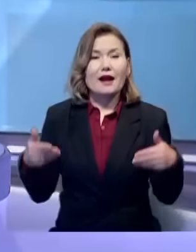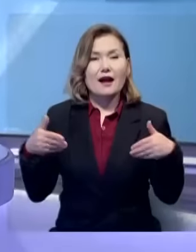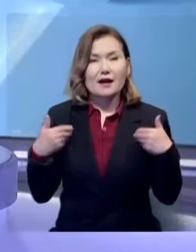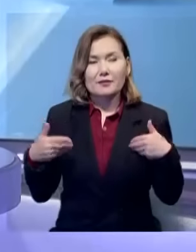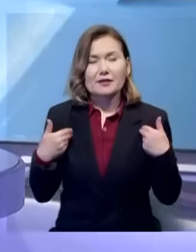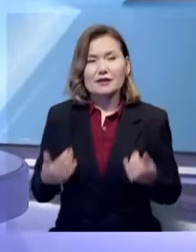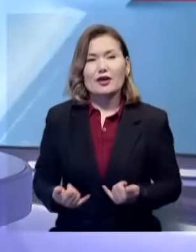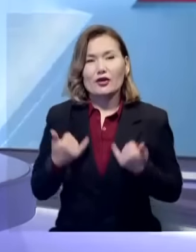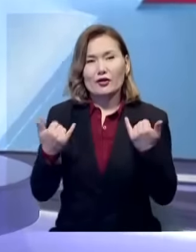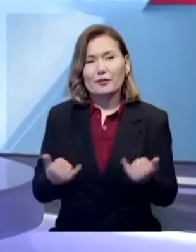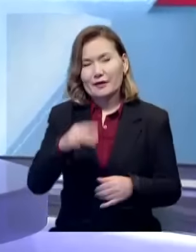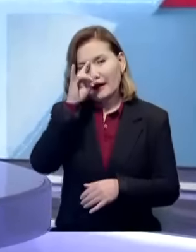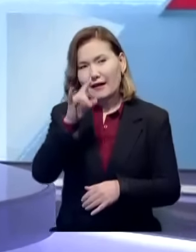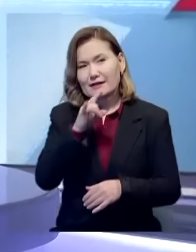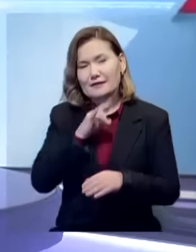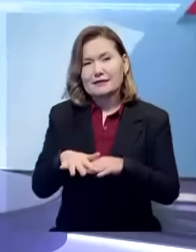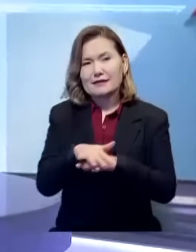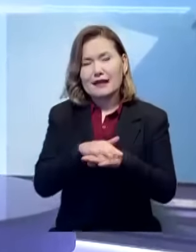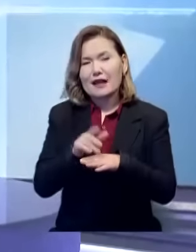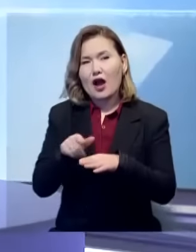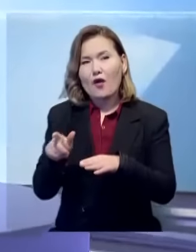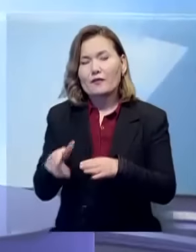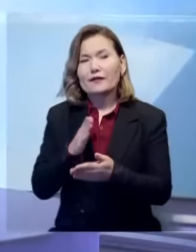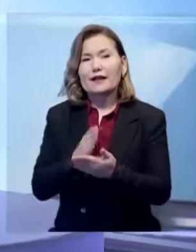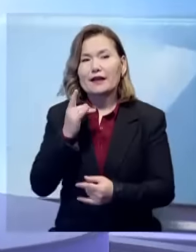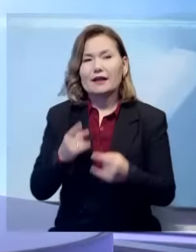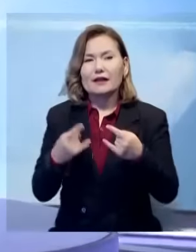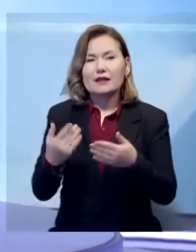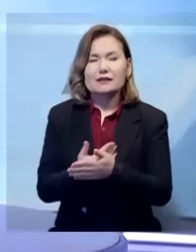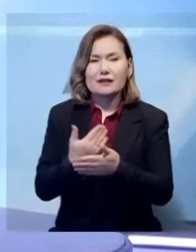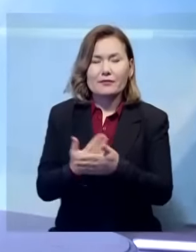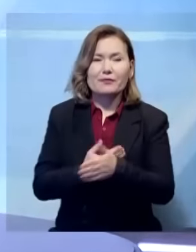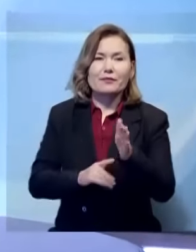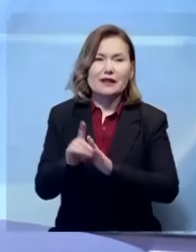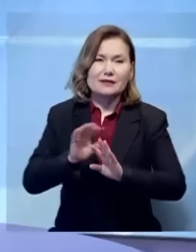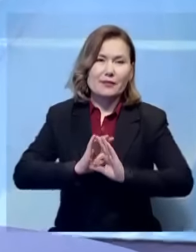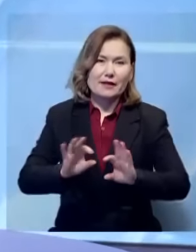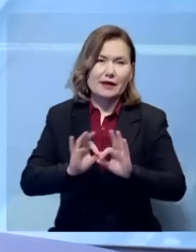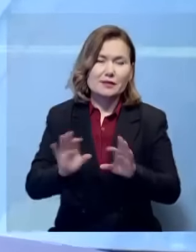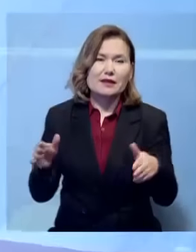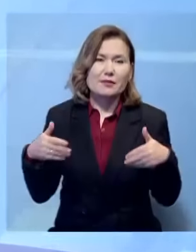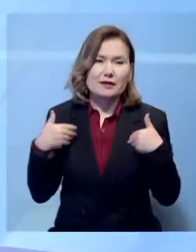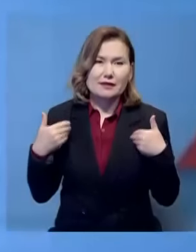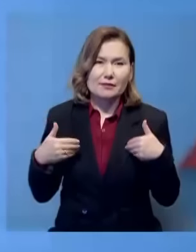Жаңалықтар қызметі тікелей эфирде өз жұмысын жалғастырады. Жарияшы Дастан Мүрсәлім, Сұрудо Дармада Самал Жантемір.